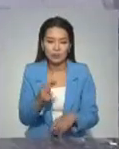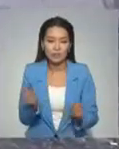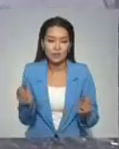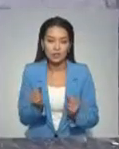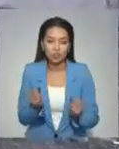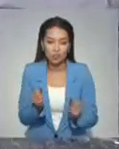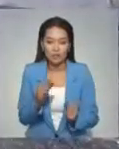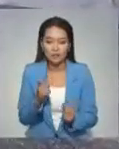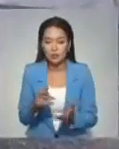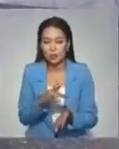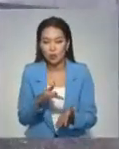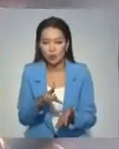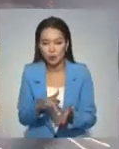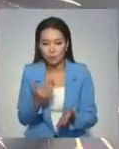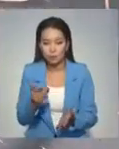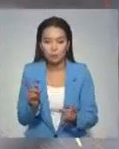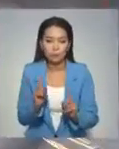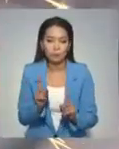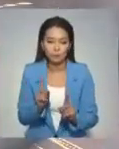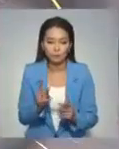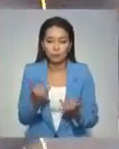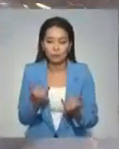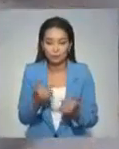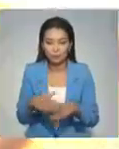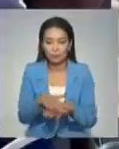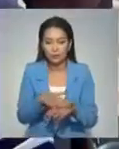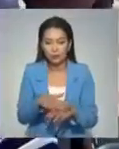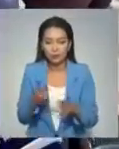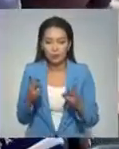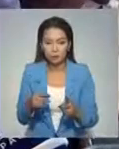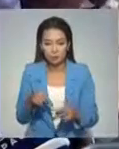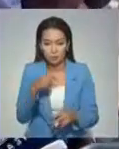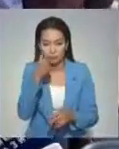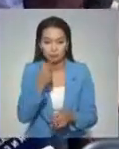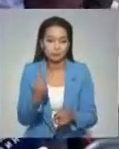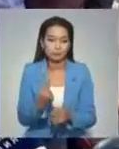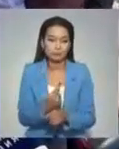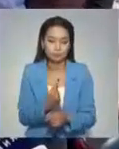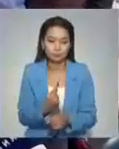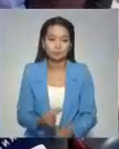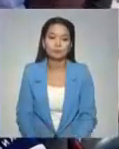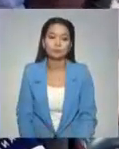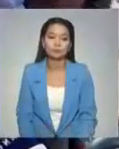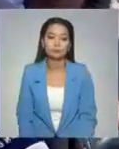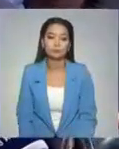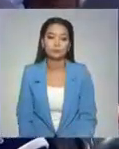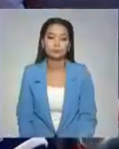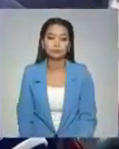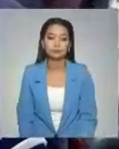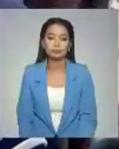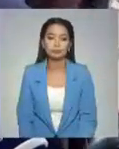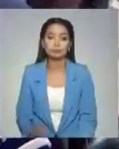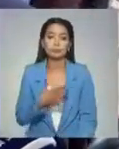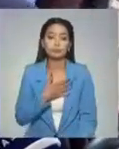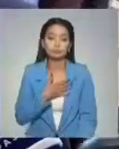части города. Очевидно, оттого и не ощутил всего масштаба трагедии. Я не ночевал в ТЭЦ. Я жил в